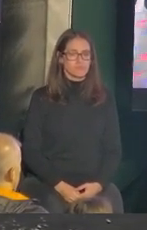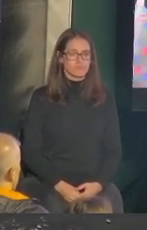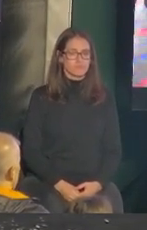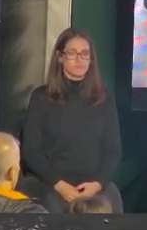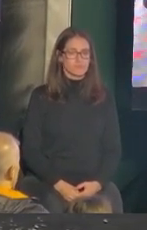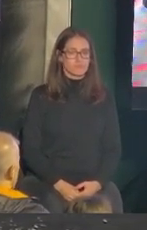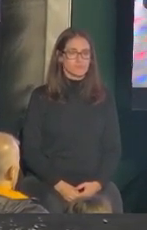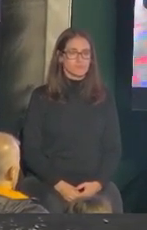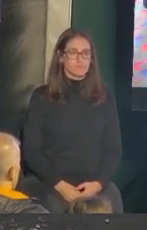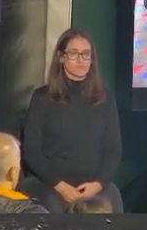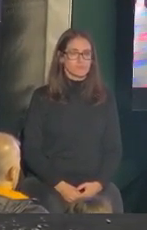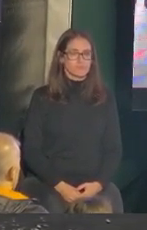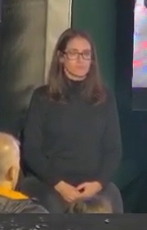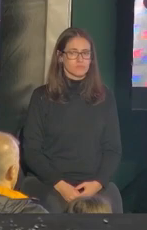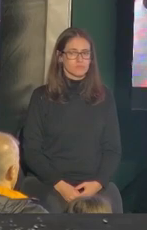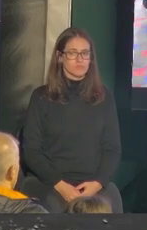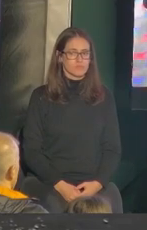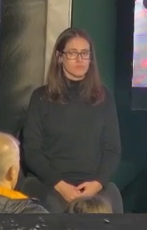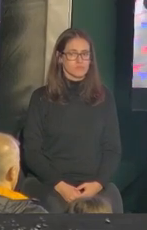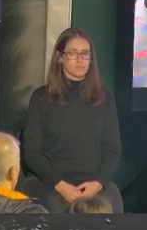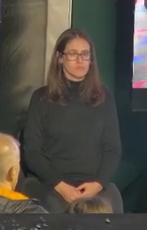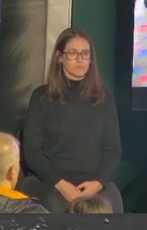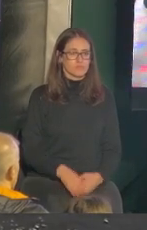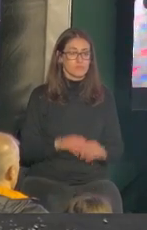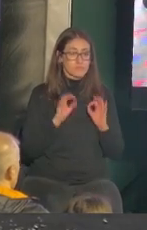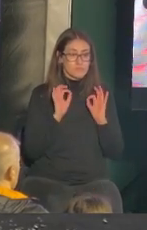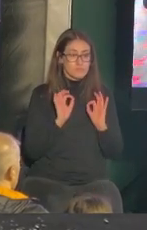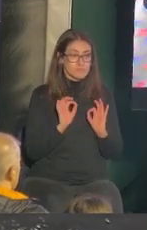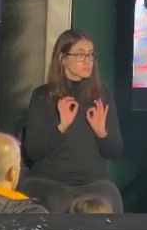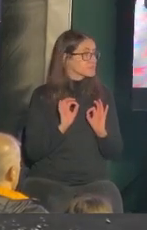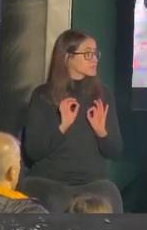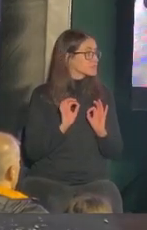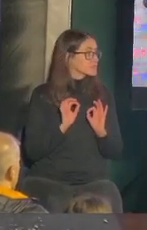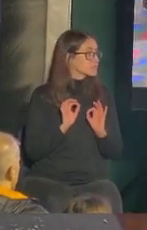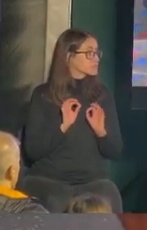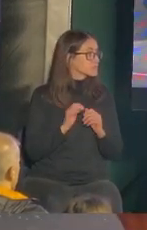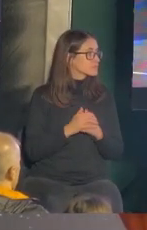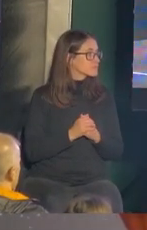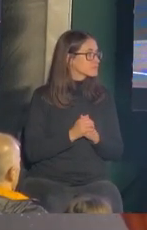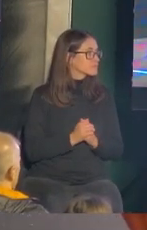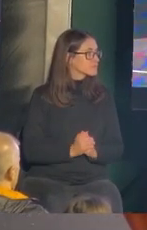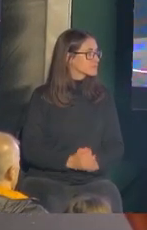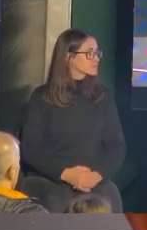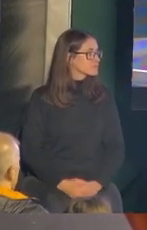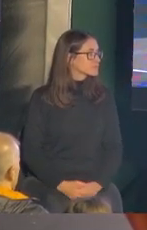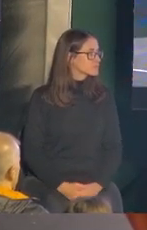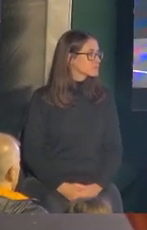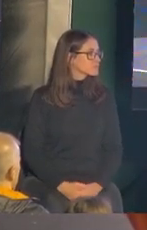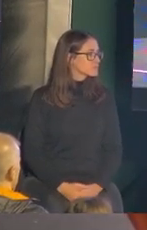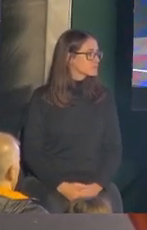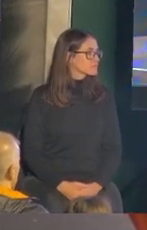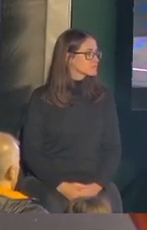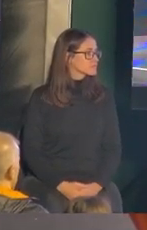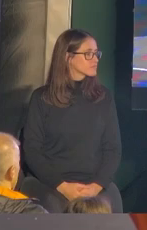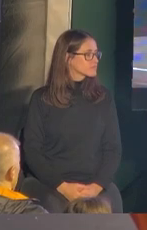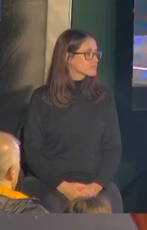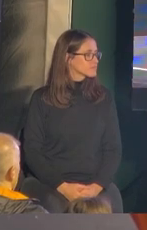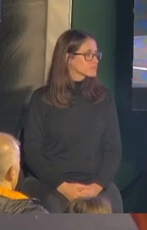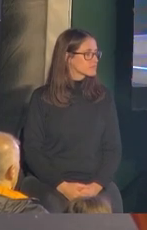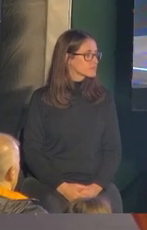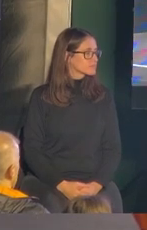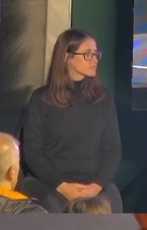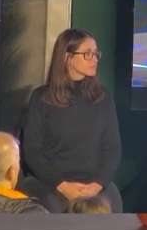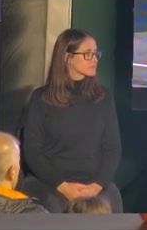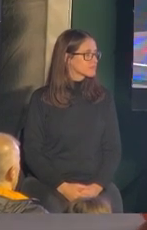això ja està. Un cop tenim aquesta part ja ben barrejada,